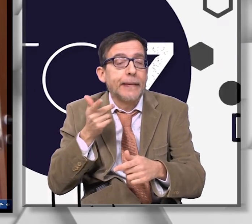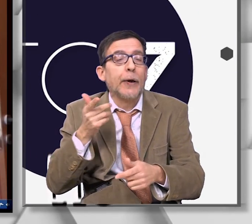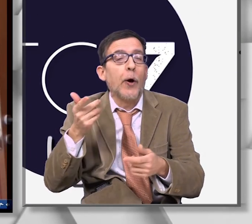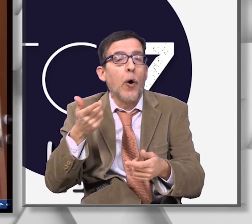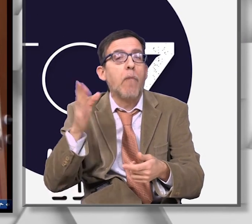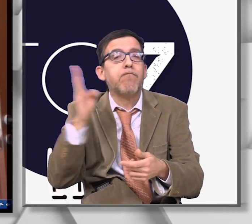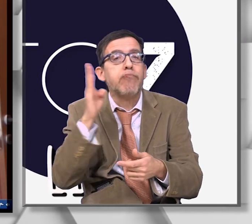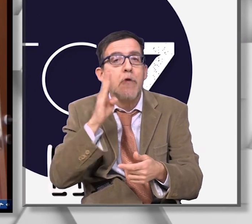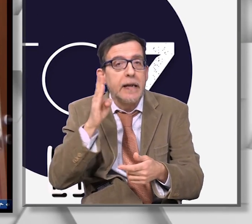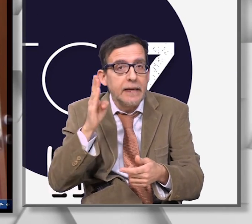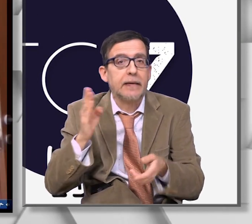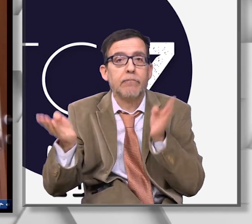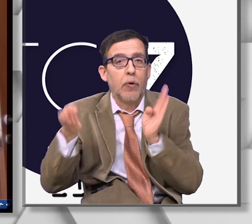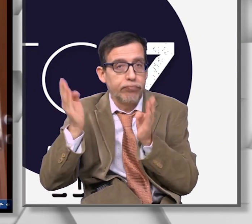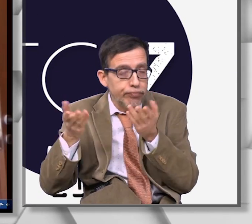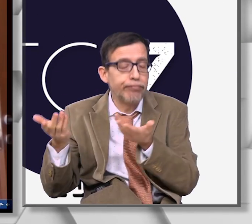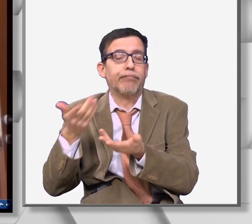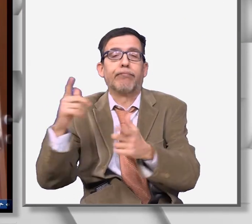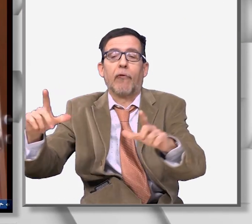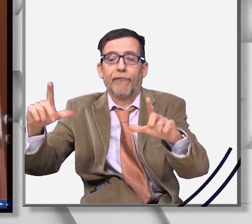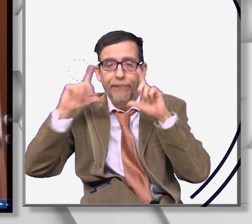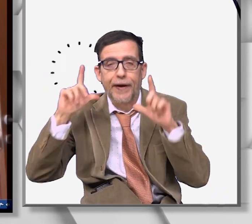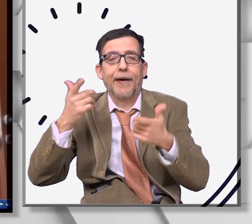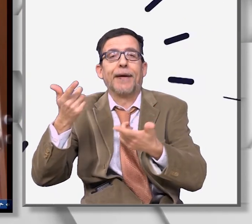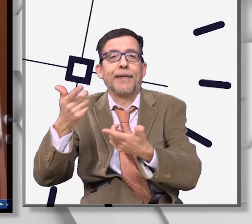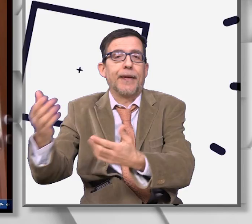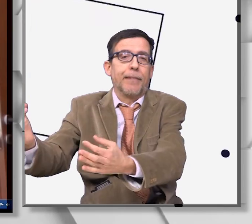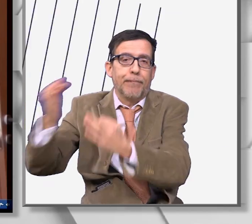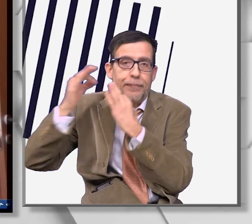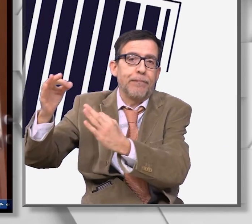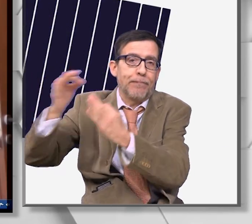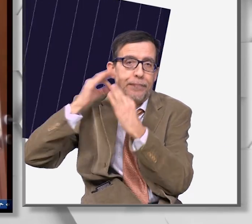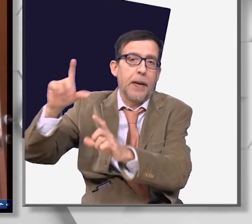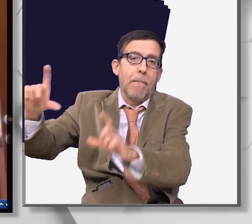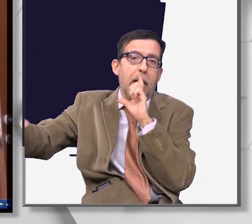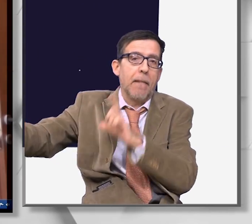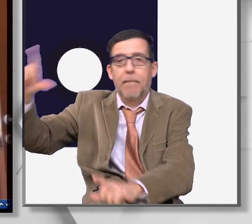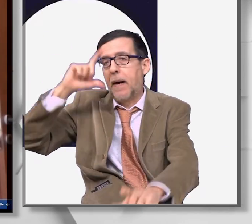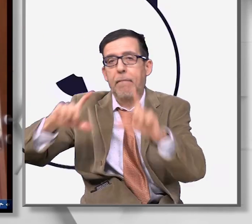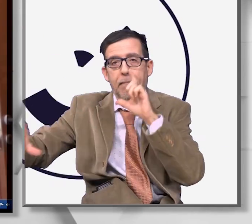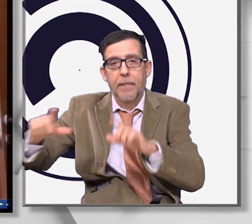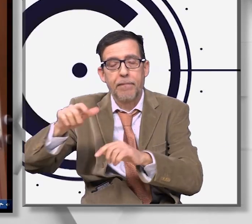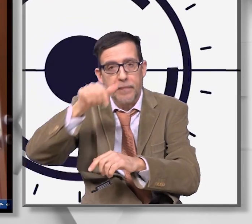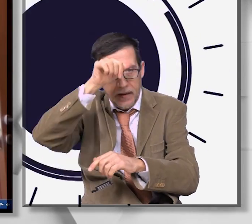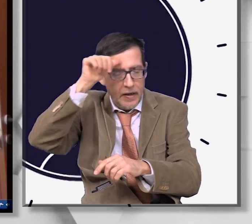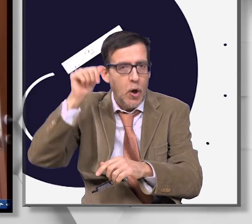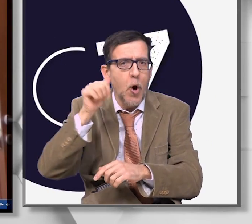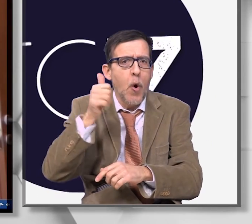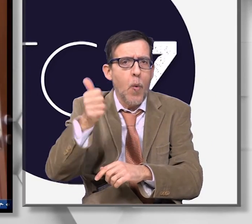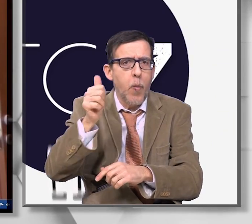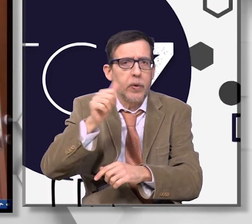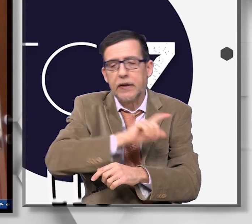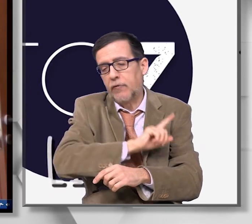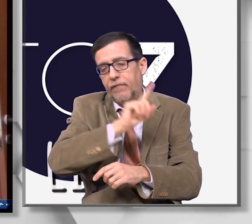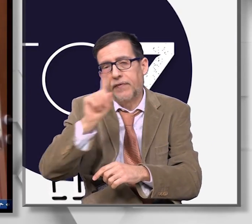strumenti di comunicazione infatti tra le urla le ragazze che hanno tra gli 11 17 anni si registra una quota più elevata